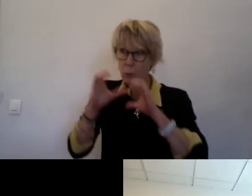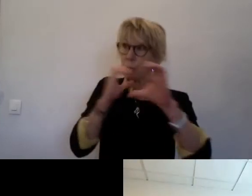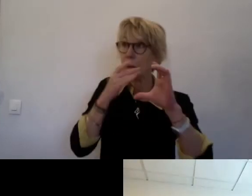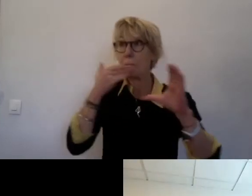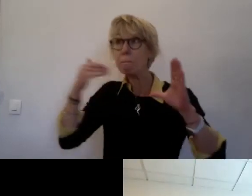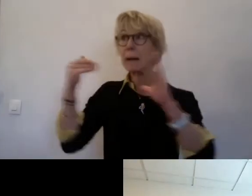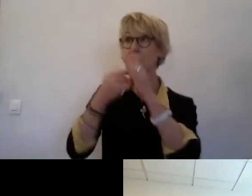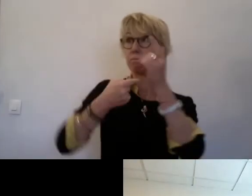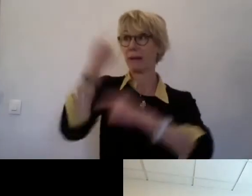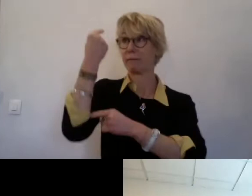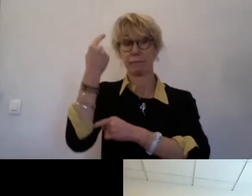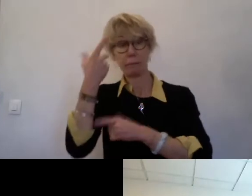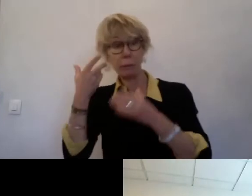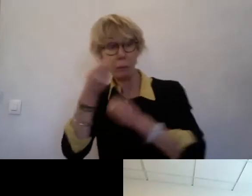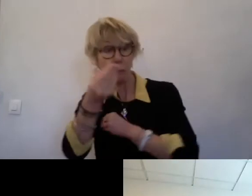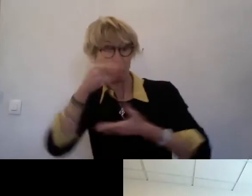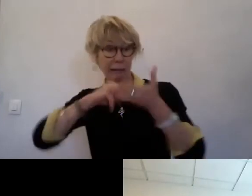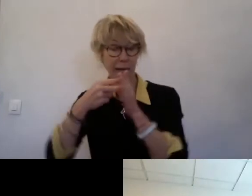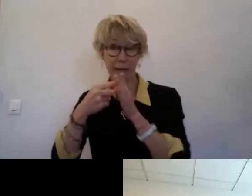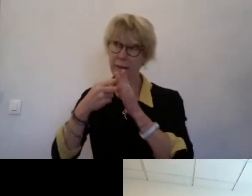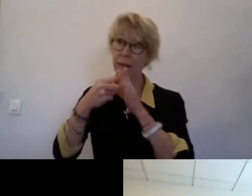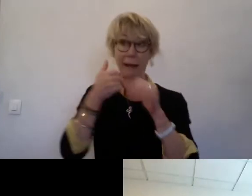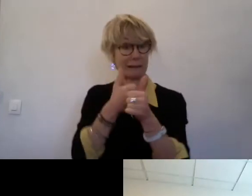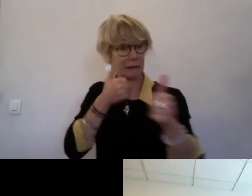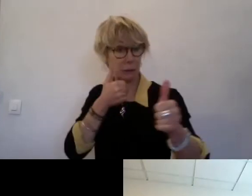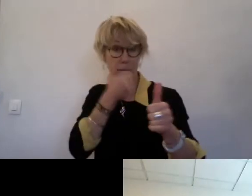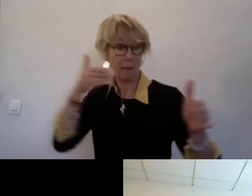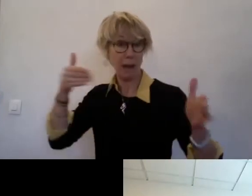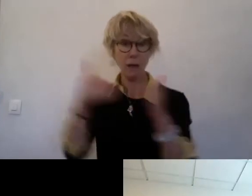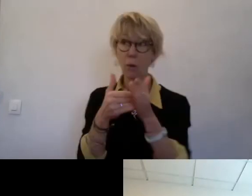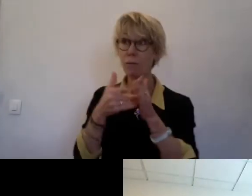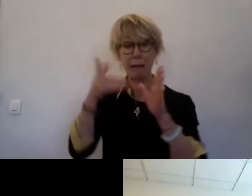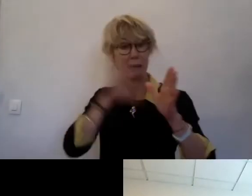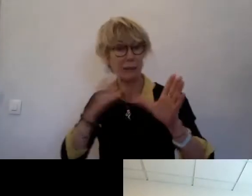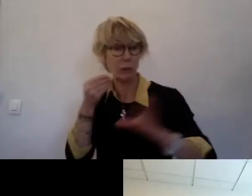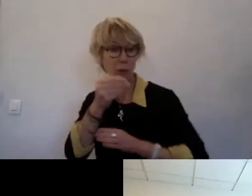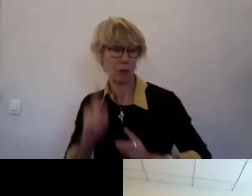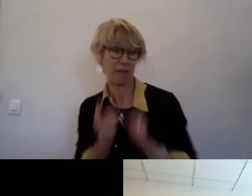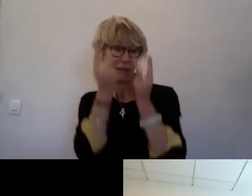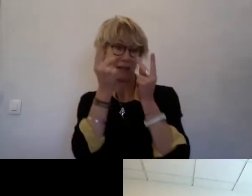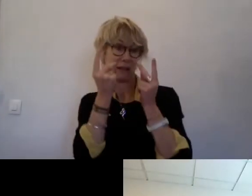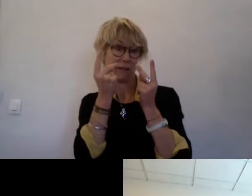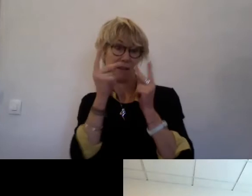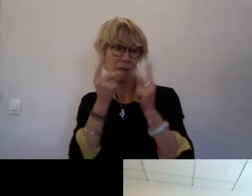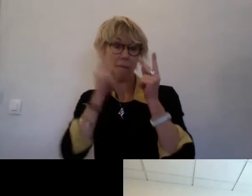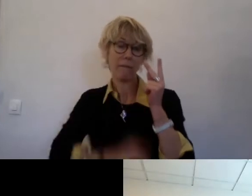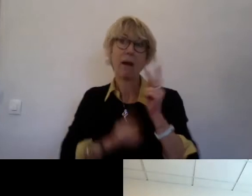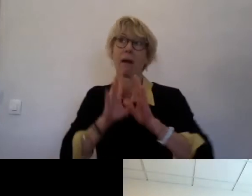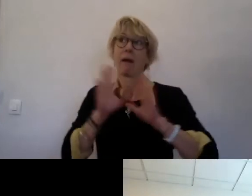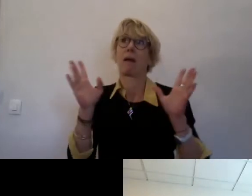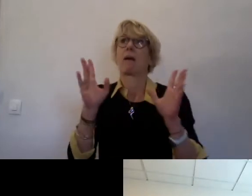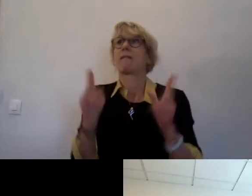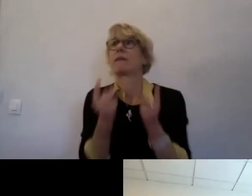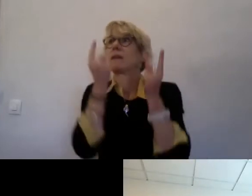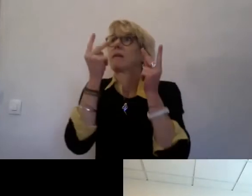pouvoir avoir ces techniques virtuelles. En fait, il fallait retrouver de la vie, pas celle qui est éthérée à l'hôpital, mais celle qu'on